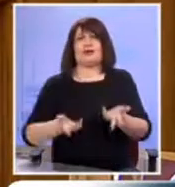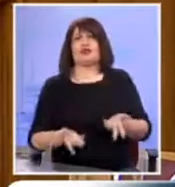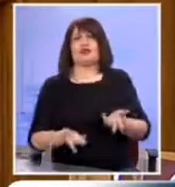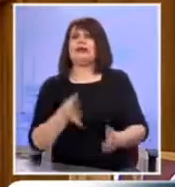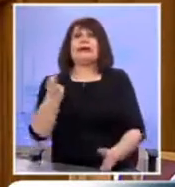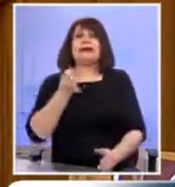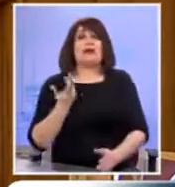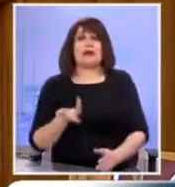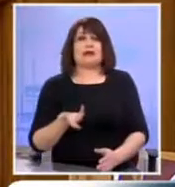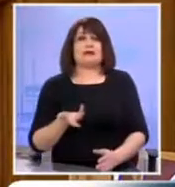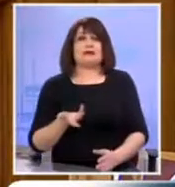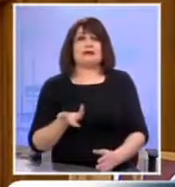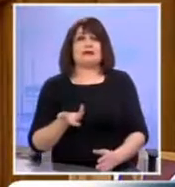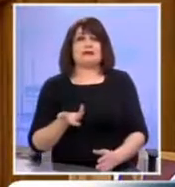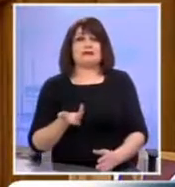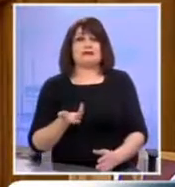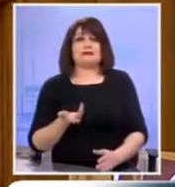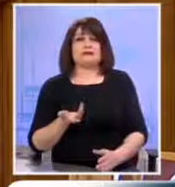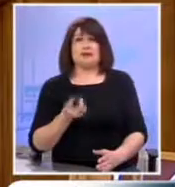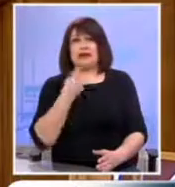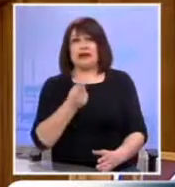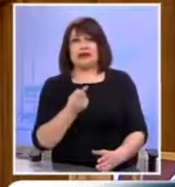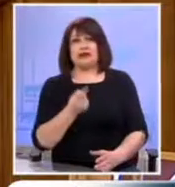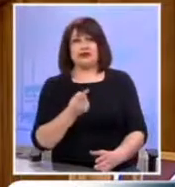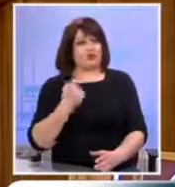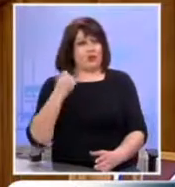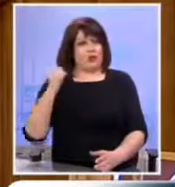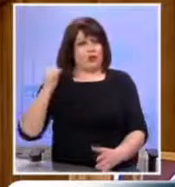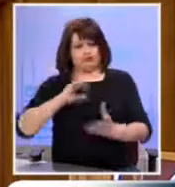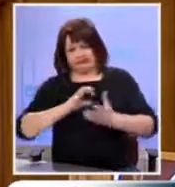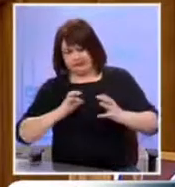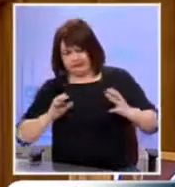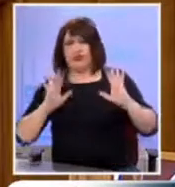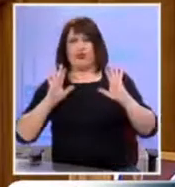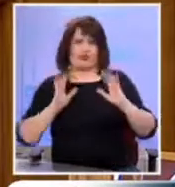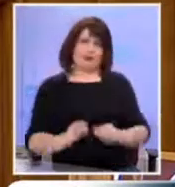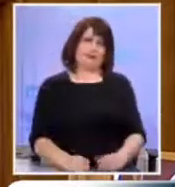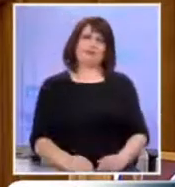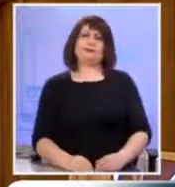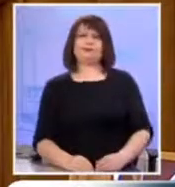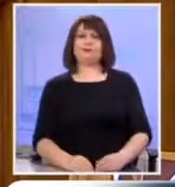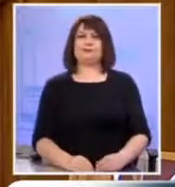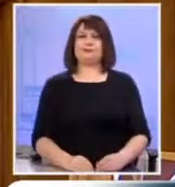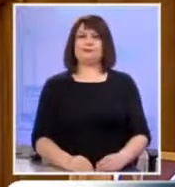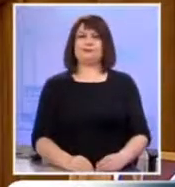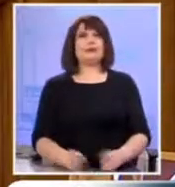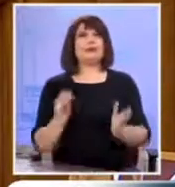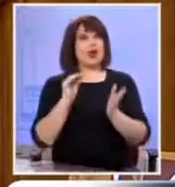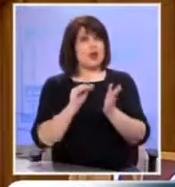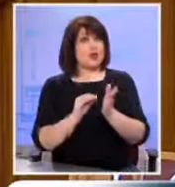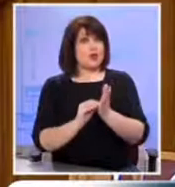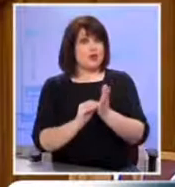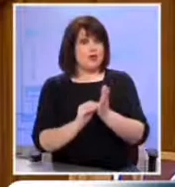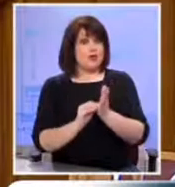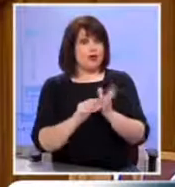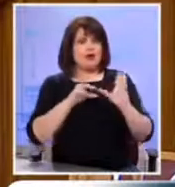τραβάμε λοιπόν από τα μαλλιά τις δίθεν αντιθέσεις μας. Κυρίες και κύριοι συνάδελφοι, έγινε επίσης πολύ